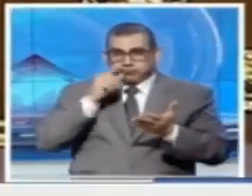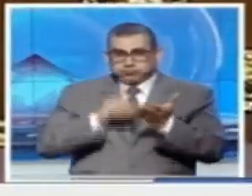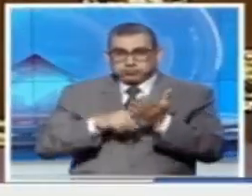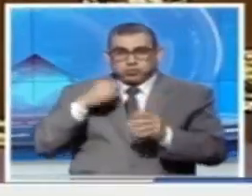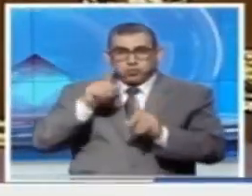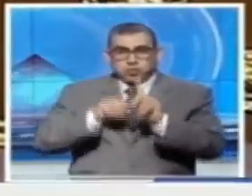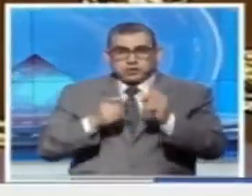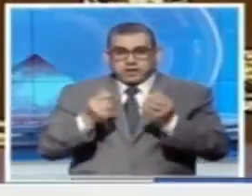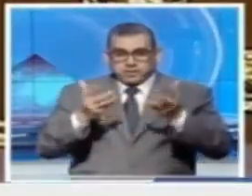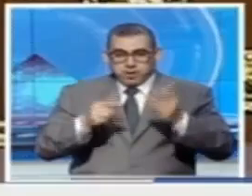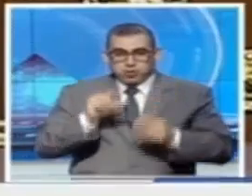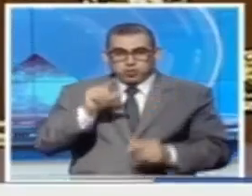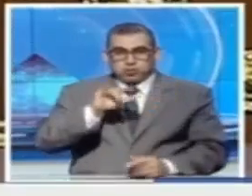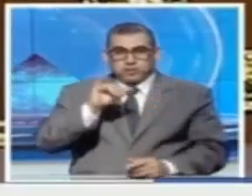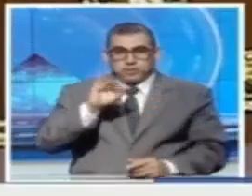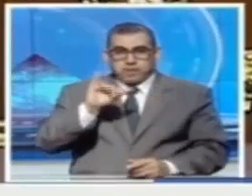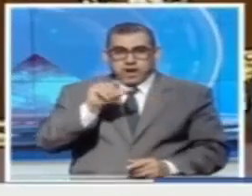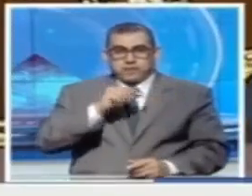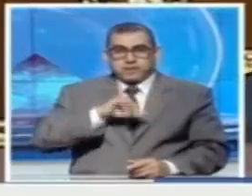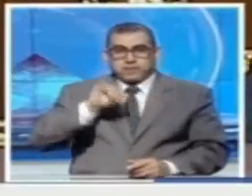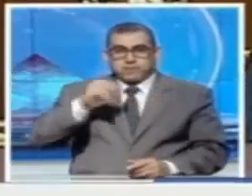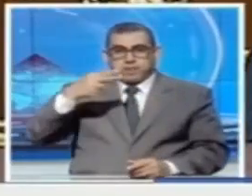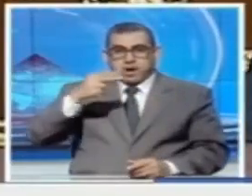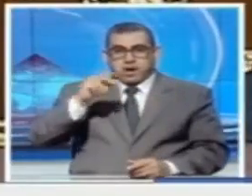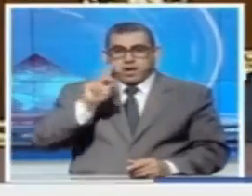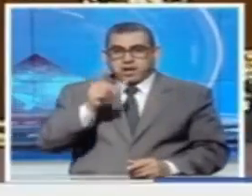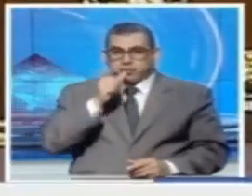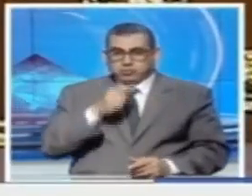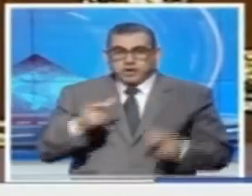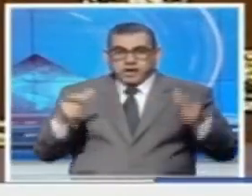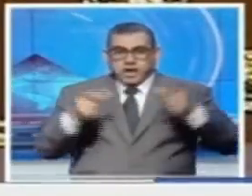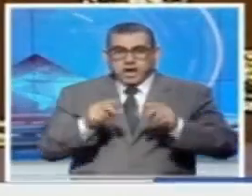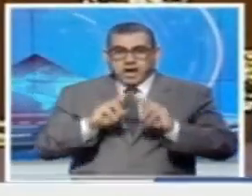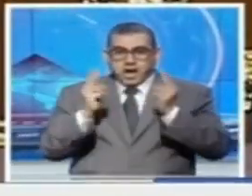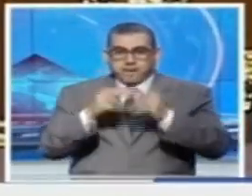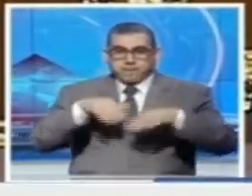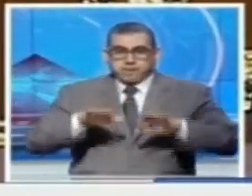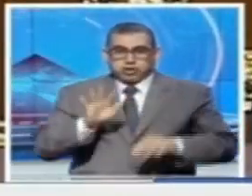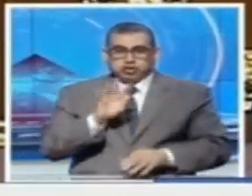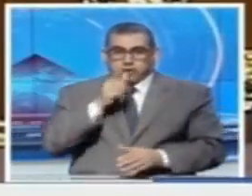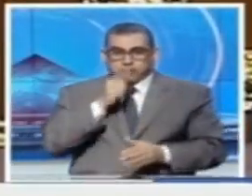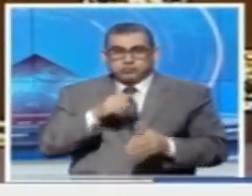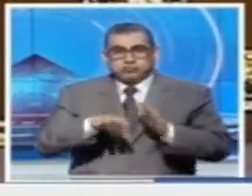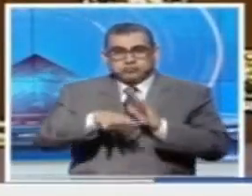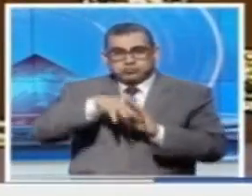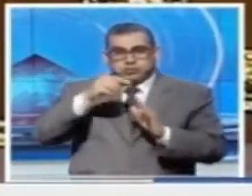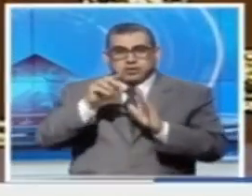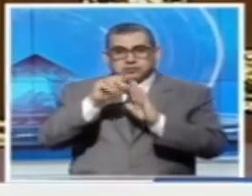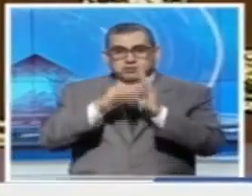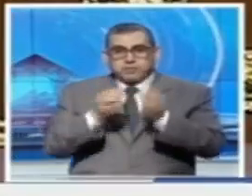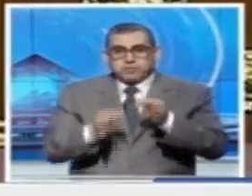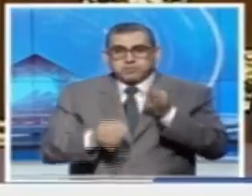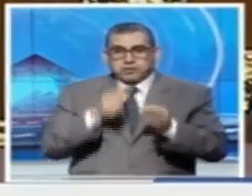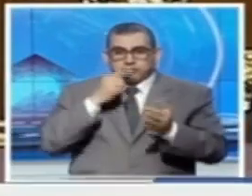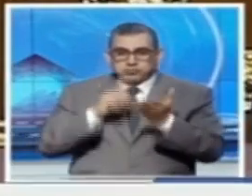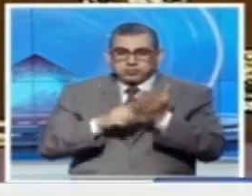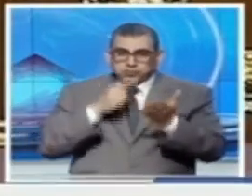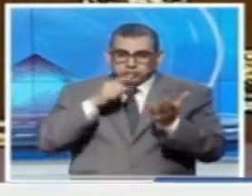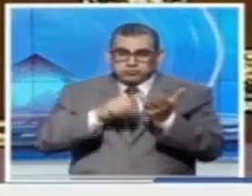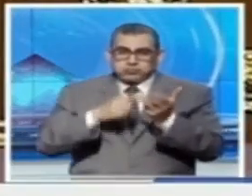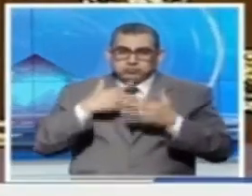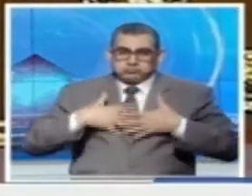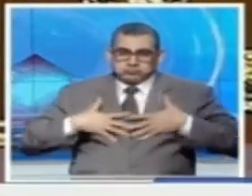وزير المالية الدكتور محمد معيط أمام الجلسة العامة لمجلس النواب خلال عرض مشروع الموازنة، والتي وصفها